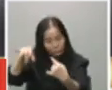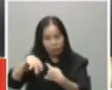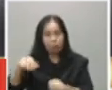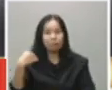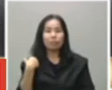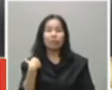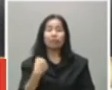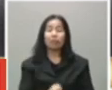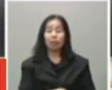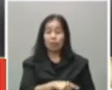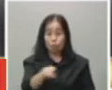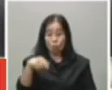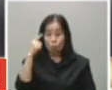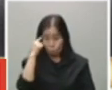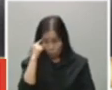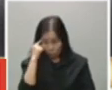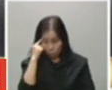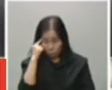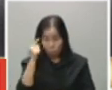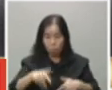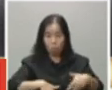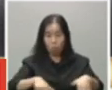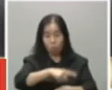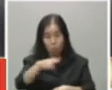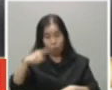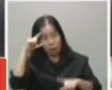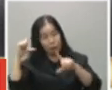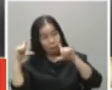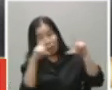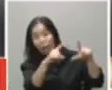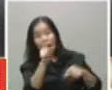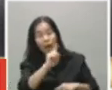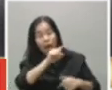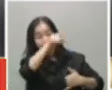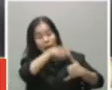ไหมครับพลเอกประยุทธ์เนี่ยพี่น้องประชาชนเขาให้ฉายานามว่าอะไร